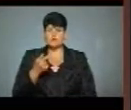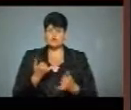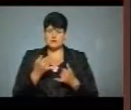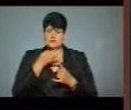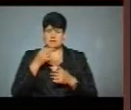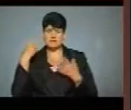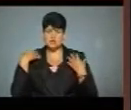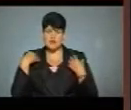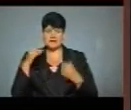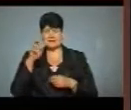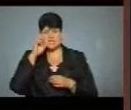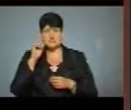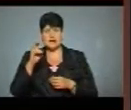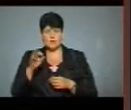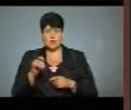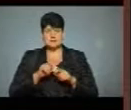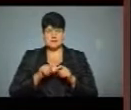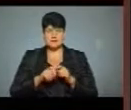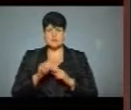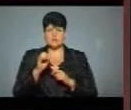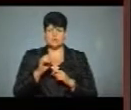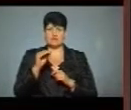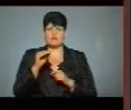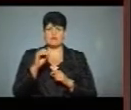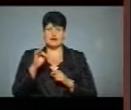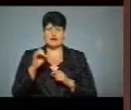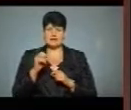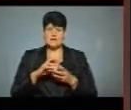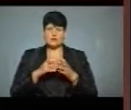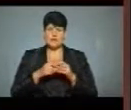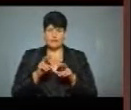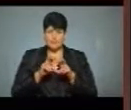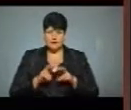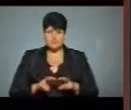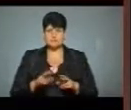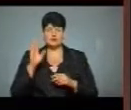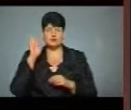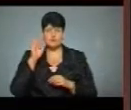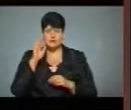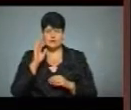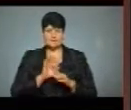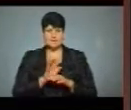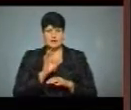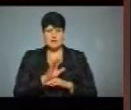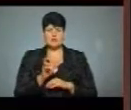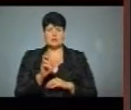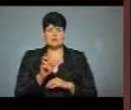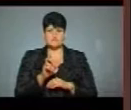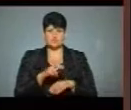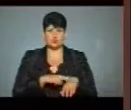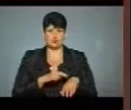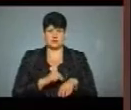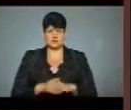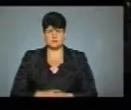обласної держекоінспекції Едуард Ференц. За його словами, результати аналізу води працівники держекоінспекції направили до Борщівської